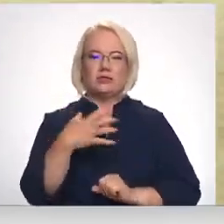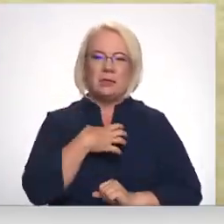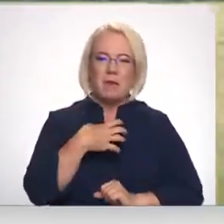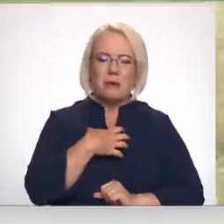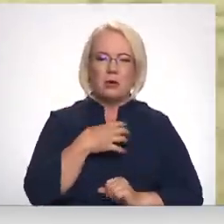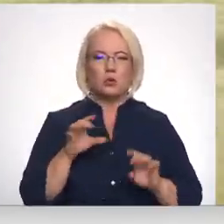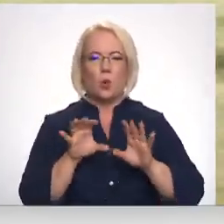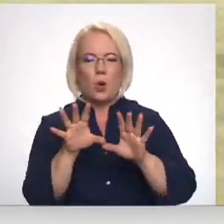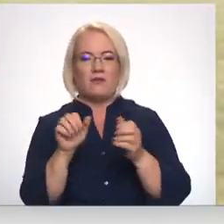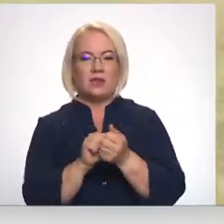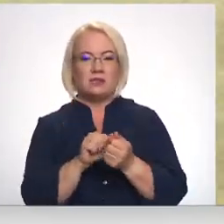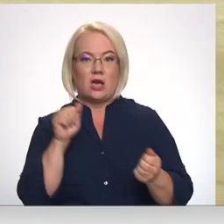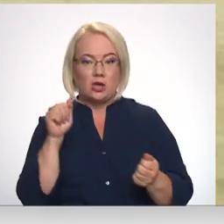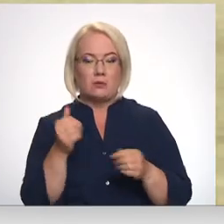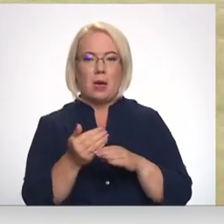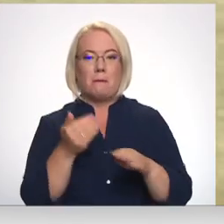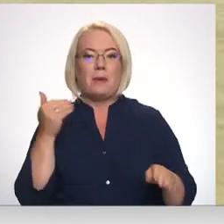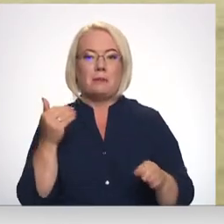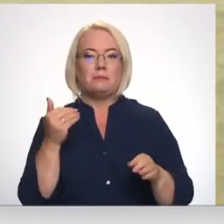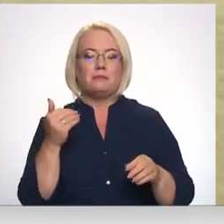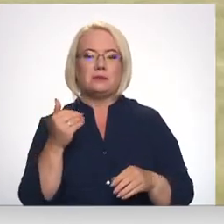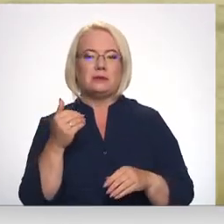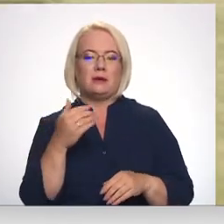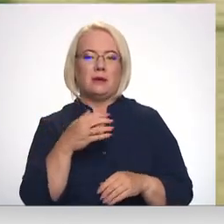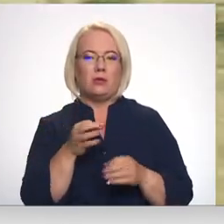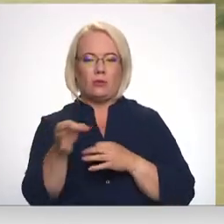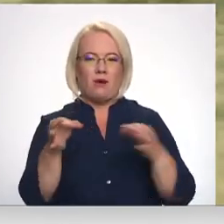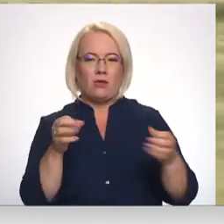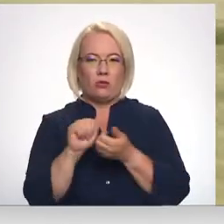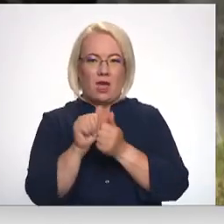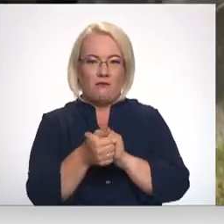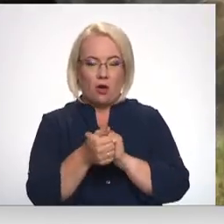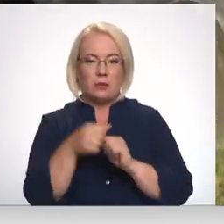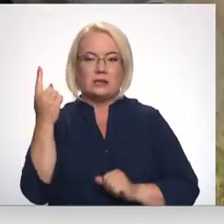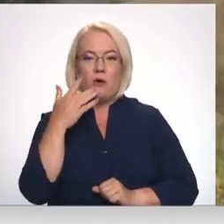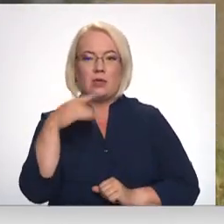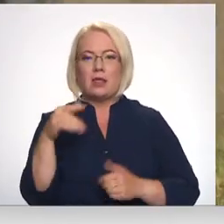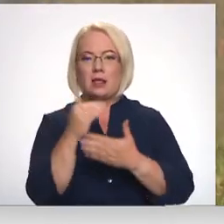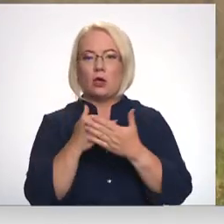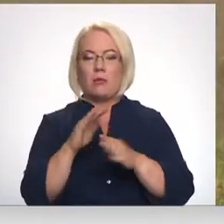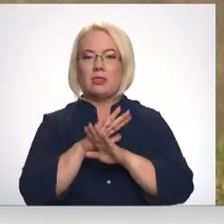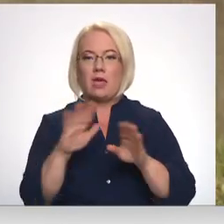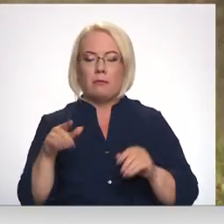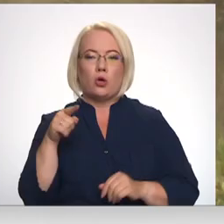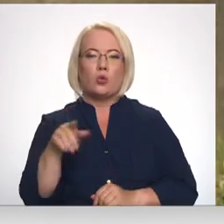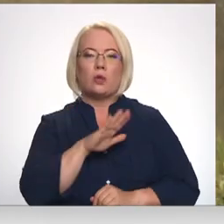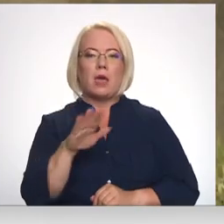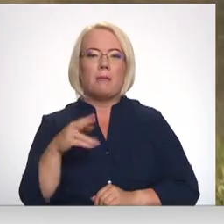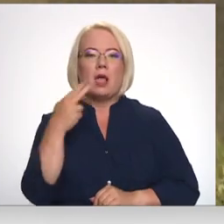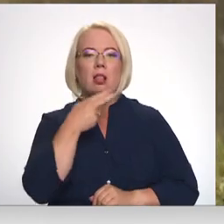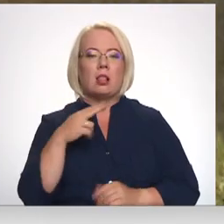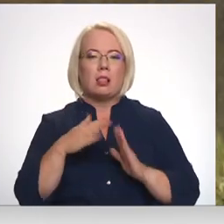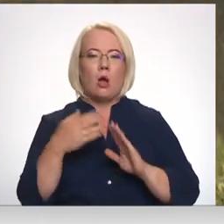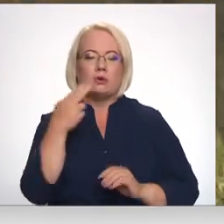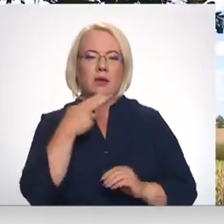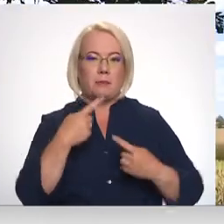sausumu. Pirms administratīvu teritoriālās reformas Saulkrastos šāda lieguma nebija, jo novada teritorijā neatradās lauksaimniecības zemi platības.